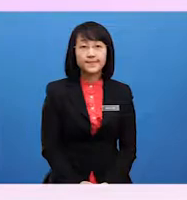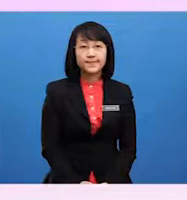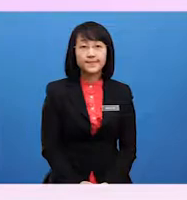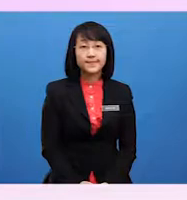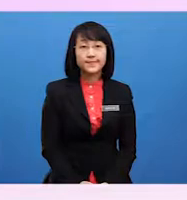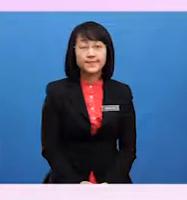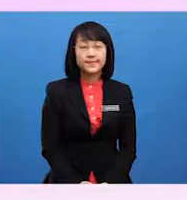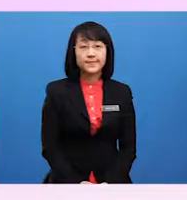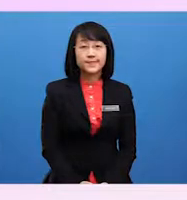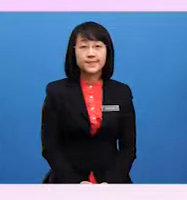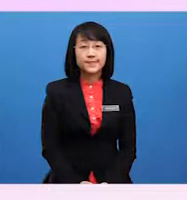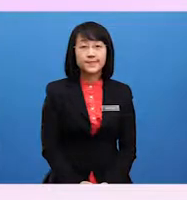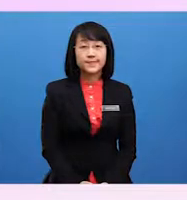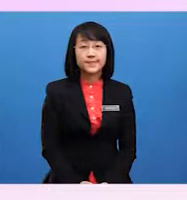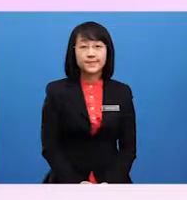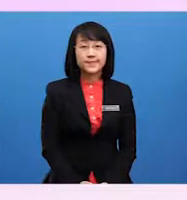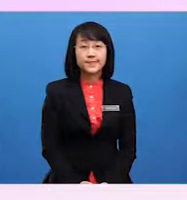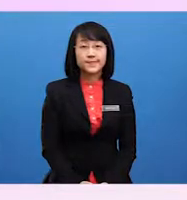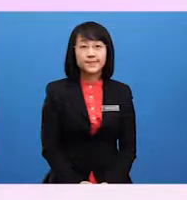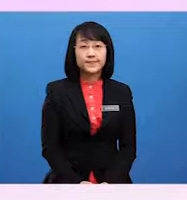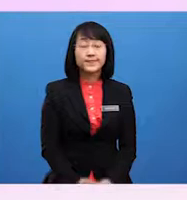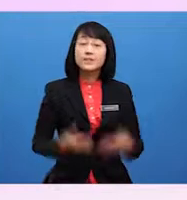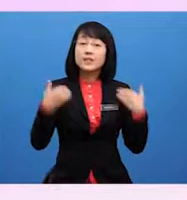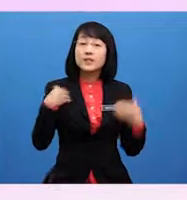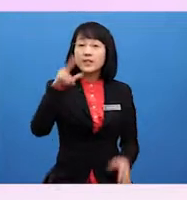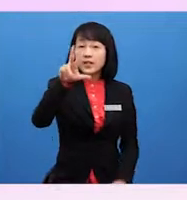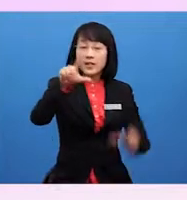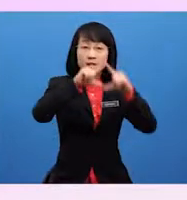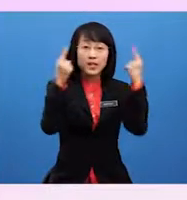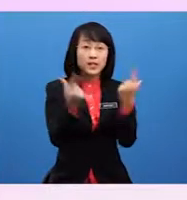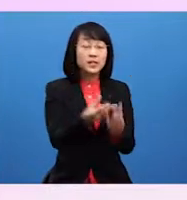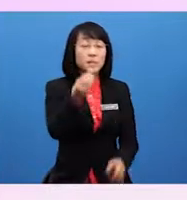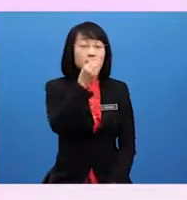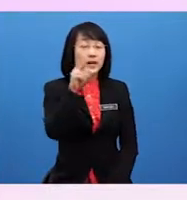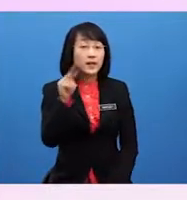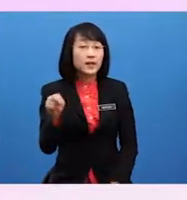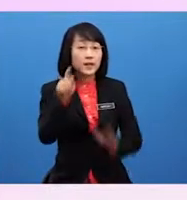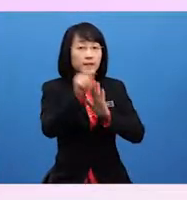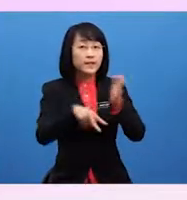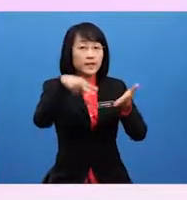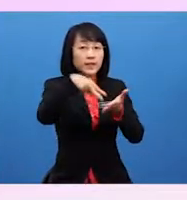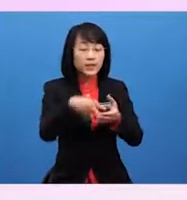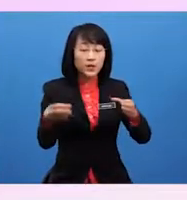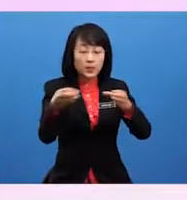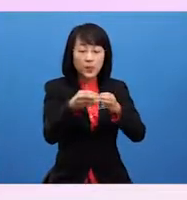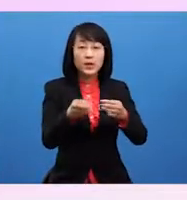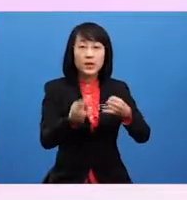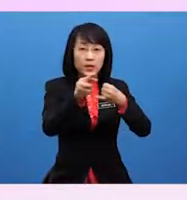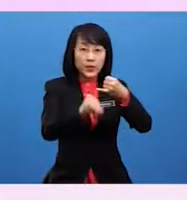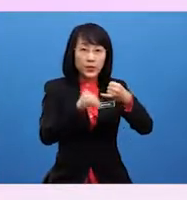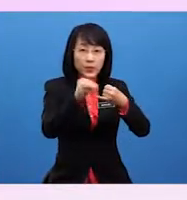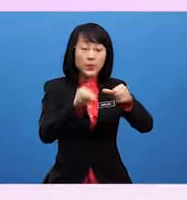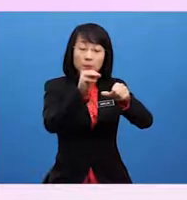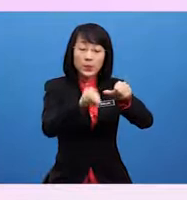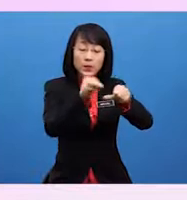pelawas dan air. Terdapat 3 kelas makanan yang terdiri daripada molekul yang besar. Dan